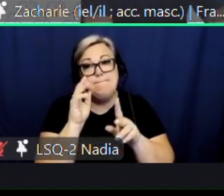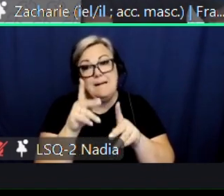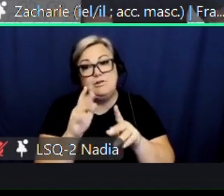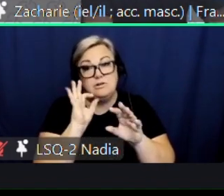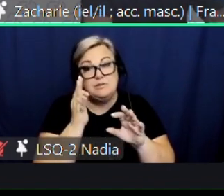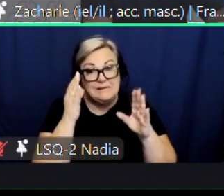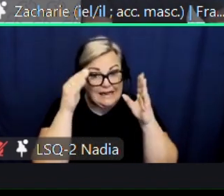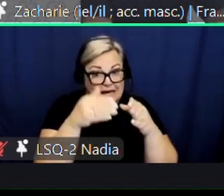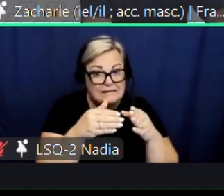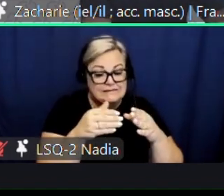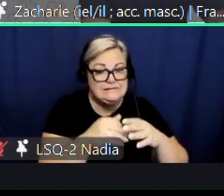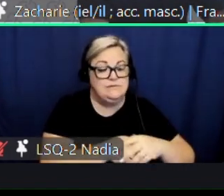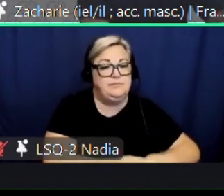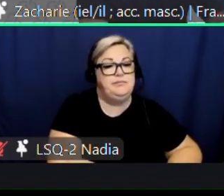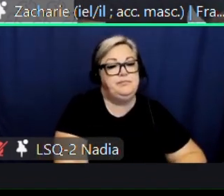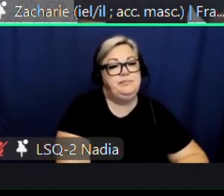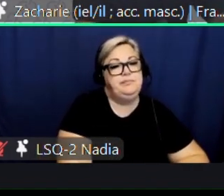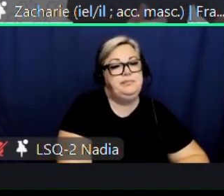enjeux.